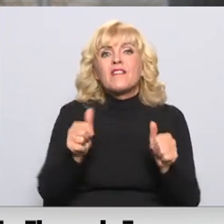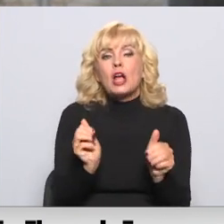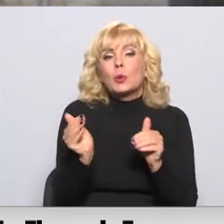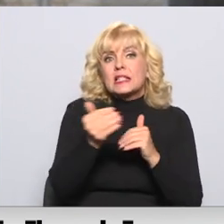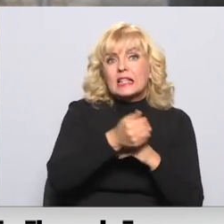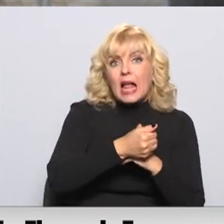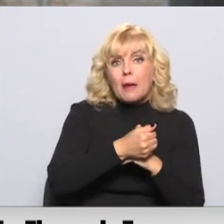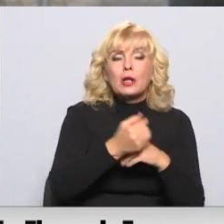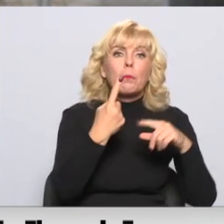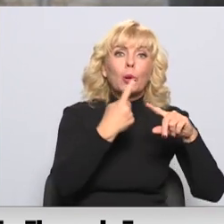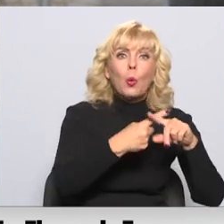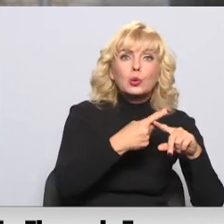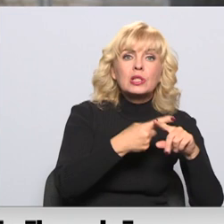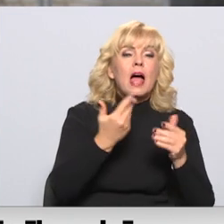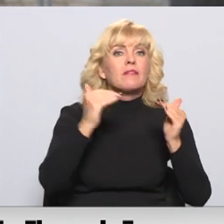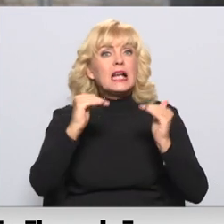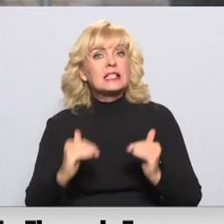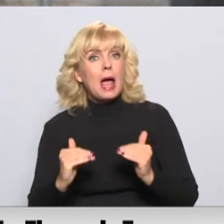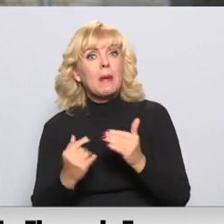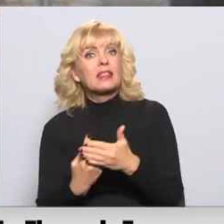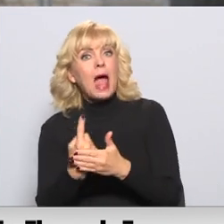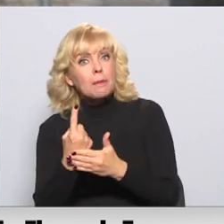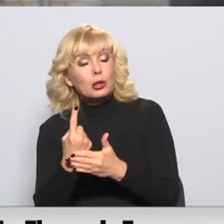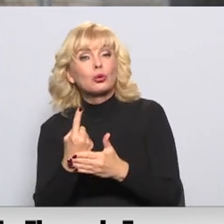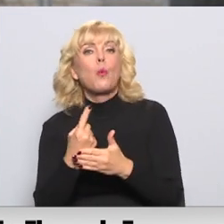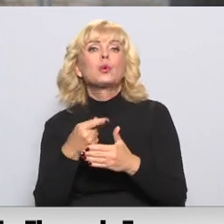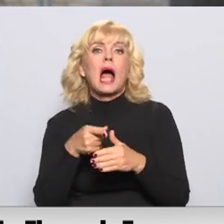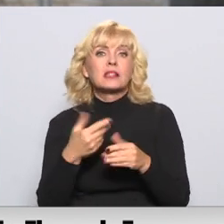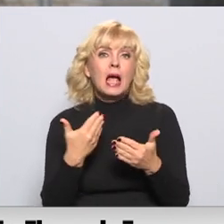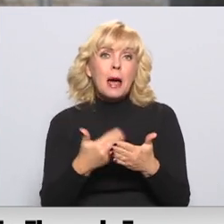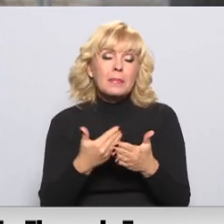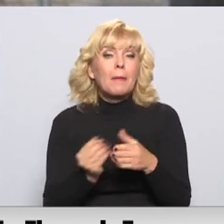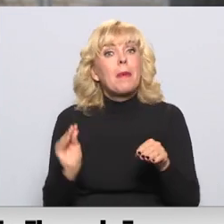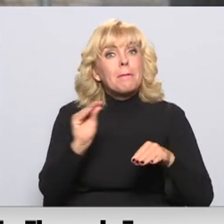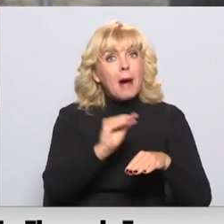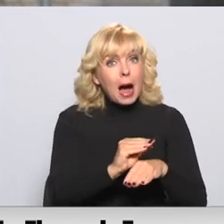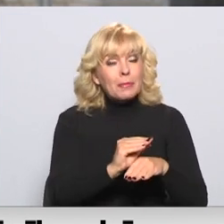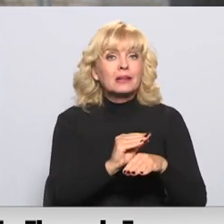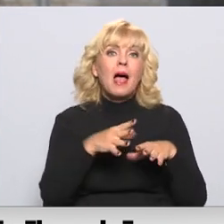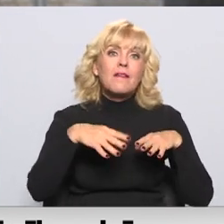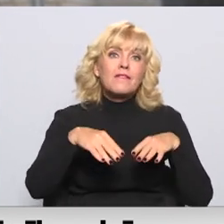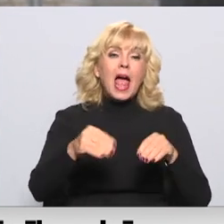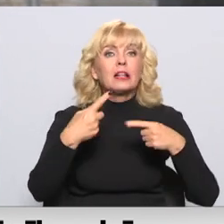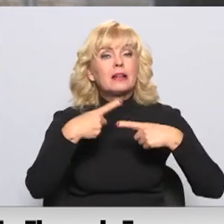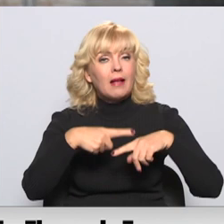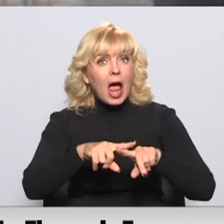pie lielākiem plusiem, pie zemākiem mīnusiem. Un tam līdzīgi papildus mēs varēsim tur veikt arī